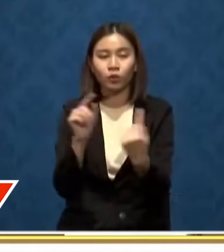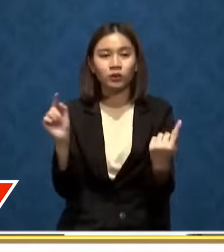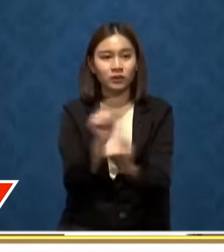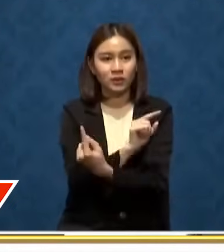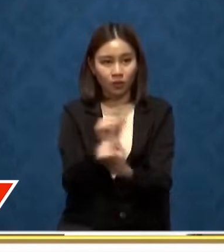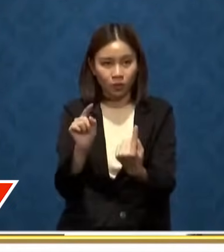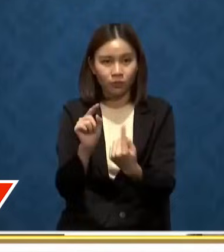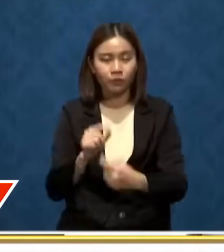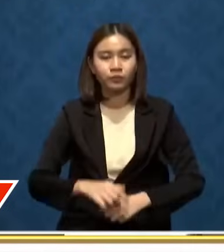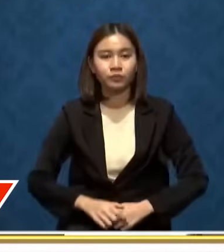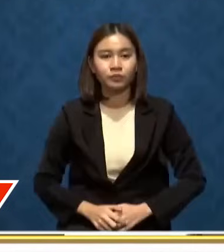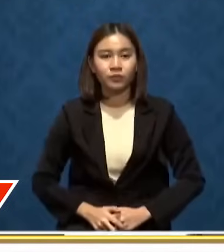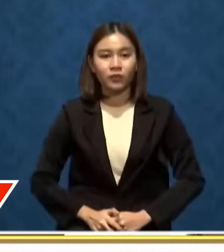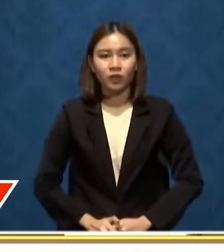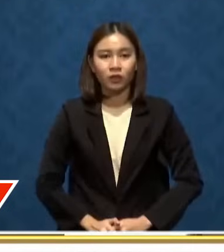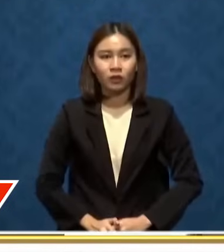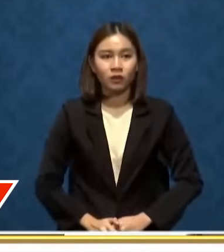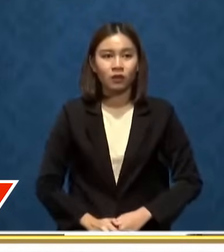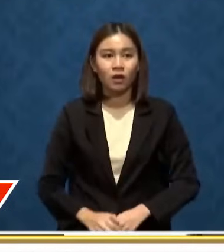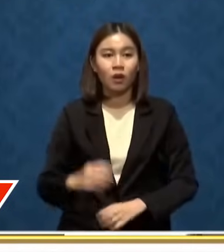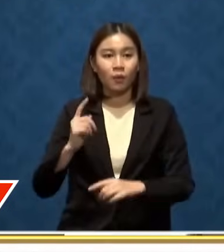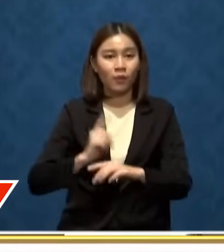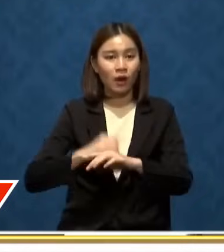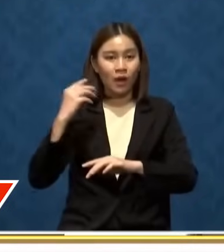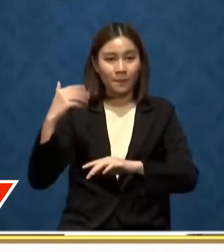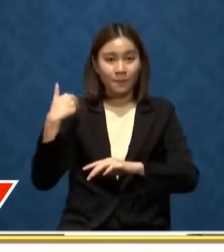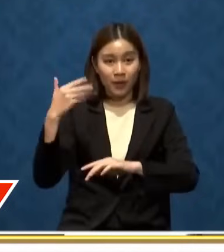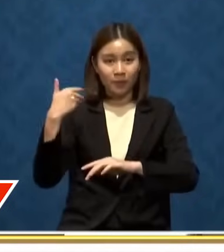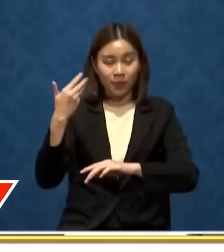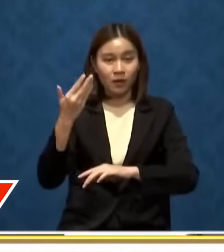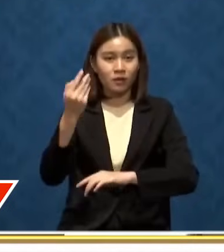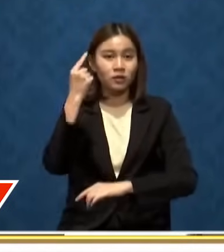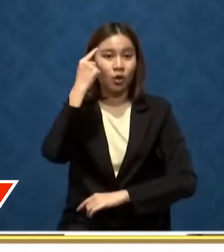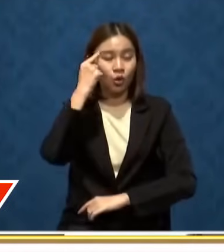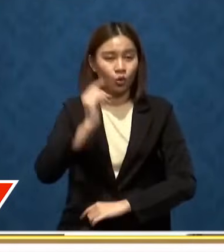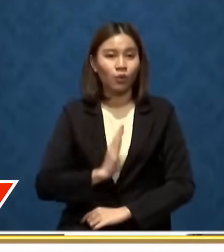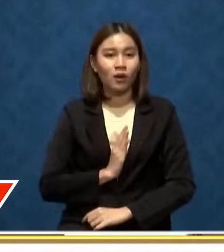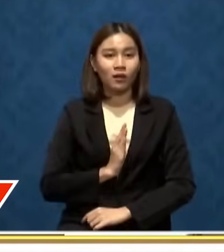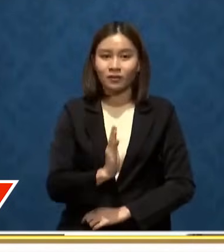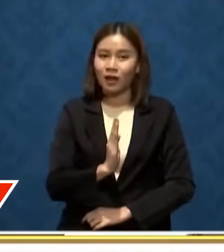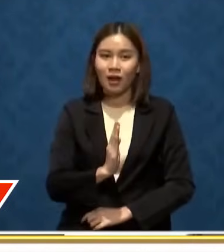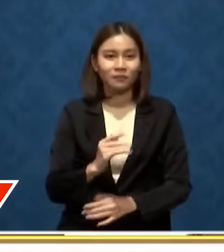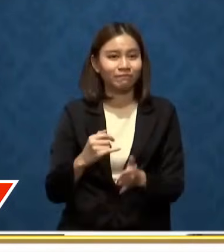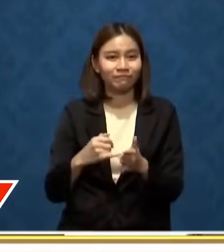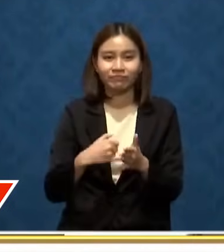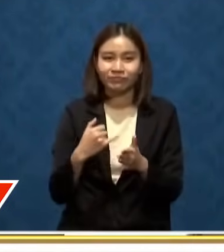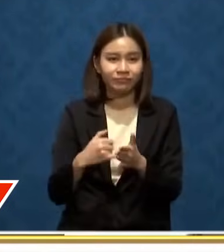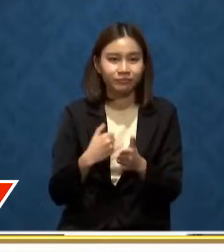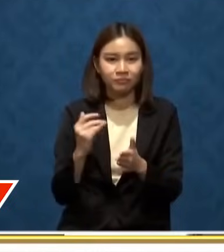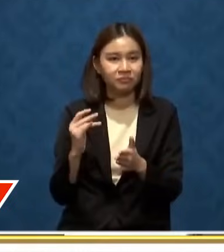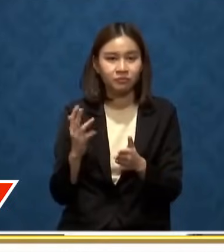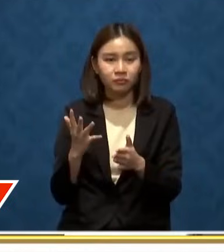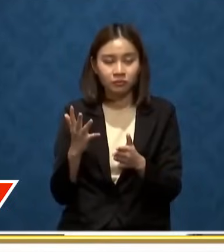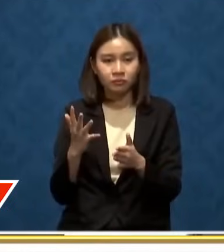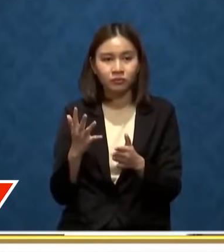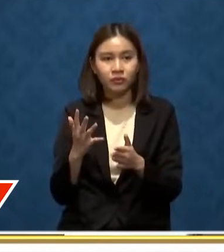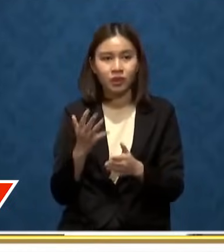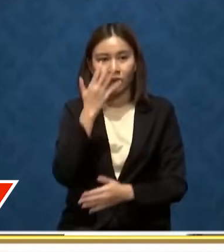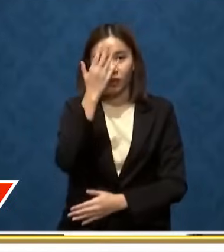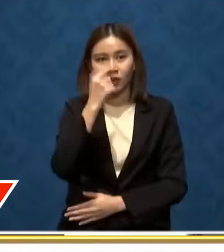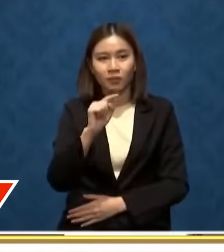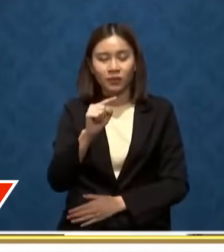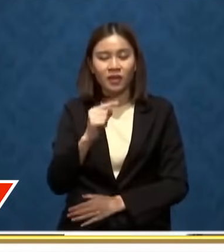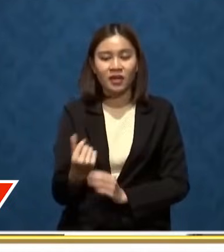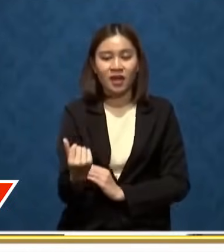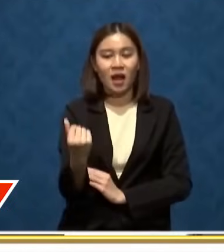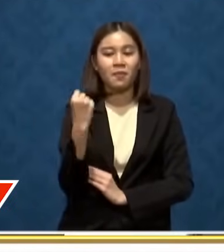เมื่อเวลาผ่านไปท่านจะรู้ว่าความเป็นกลางนั้นไม่ง่ายเพราะว่าท่านก็อยู่ในอำน